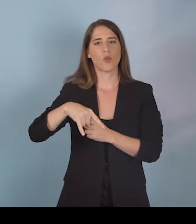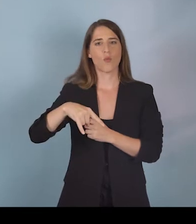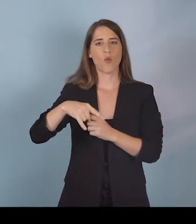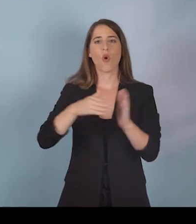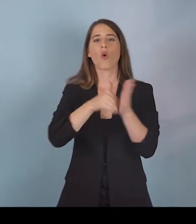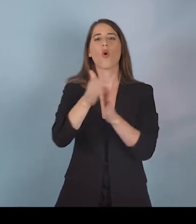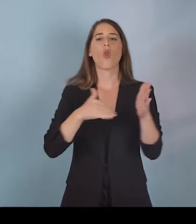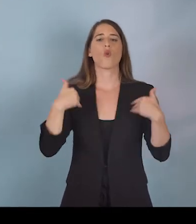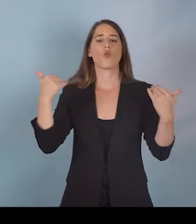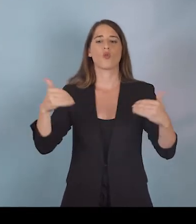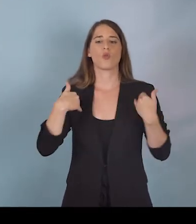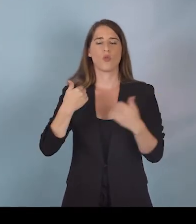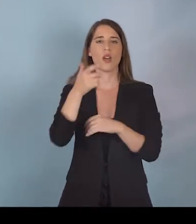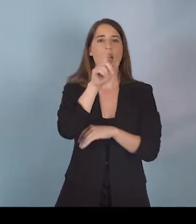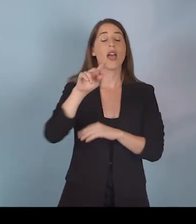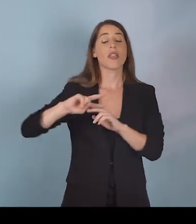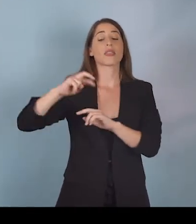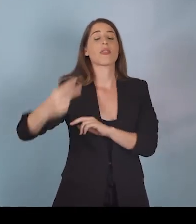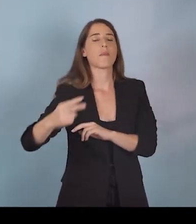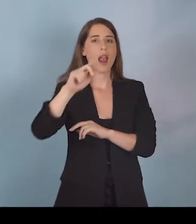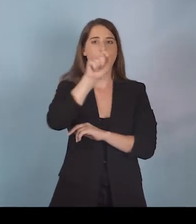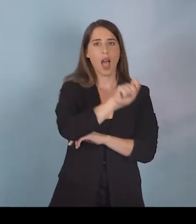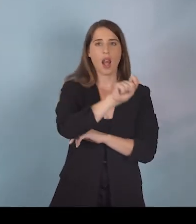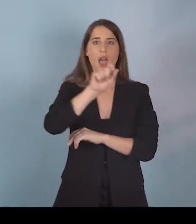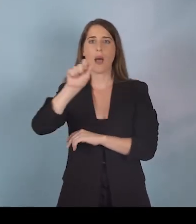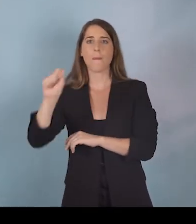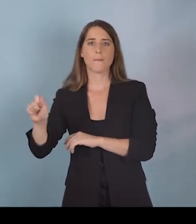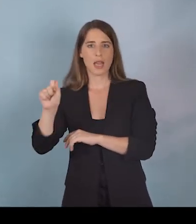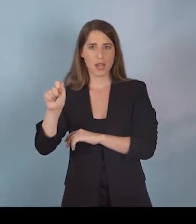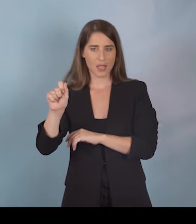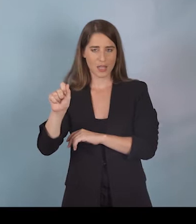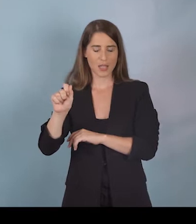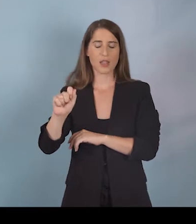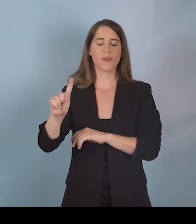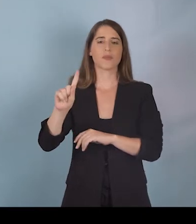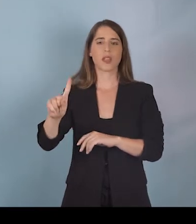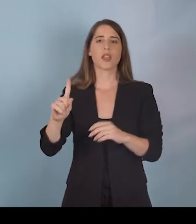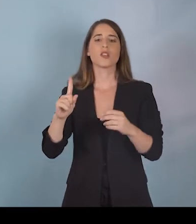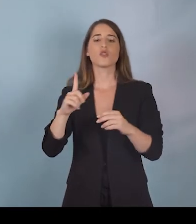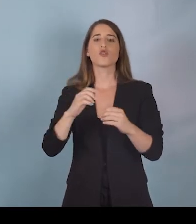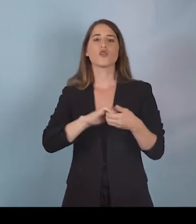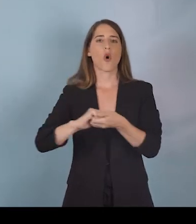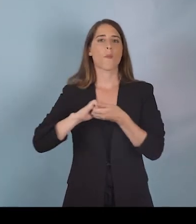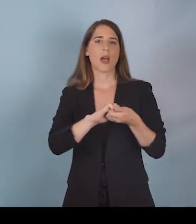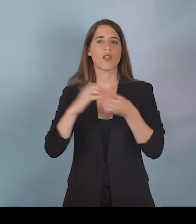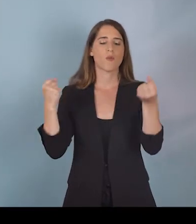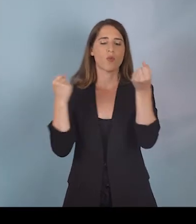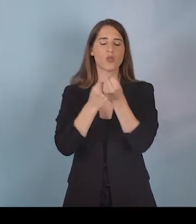η Άννα Απέργη από το ΣΥΔ, Σωματείο Υποστήριξης Διεμφυλικών.